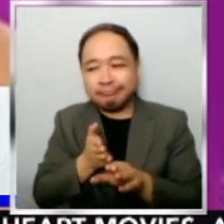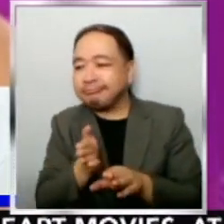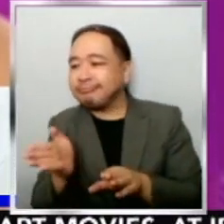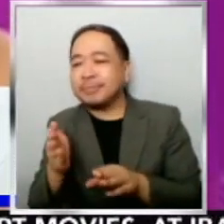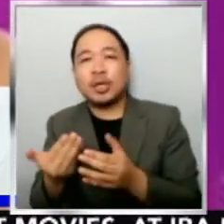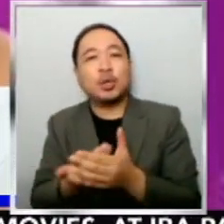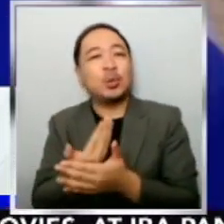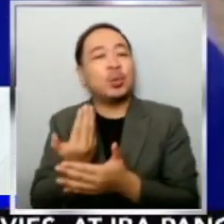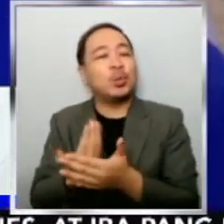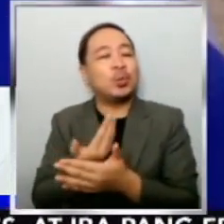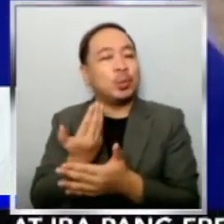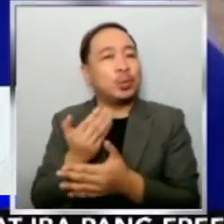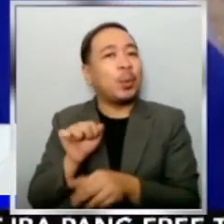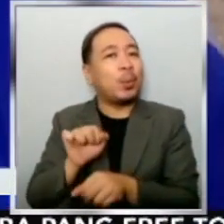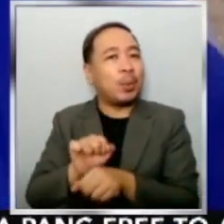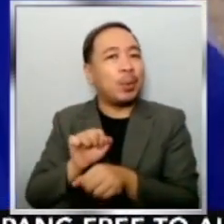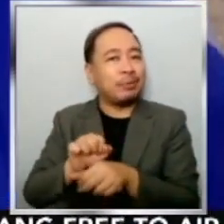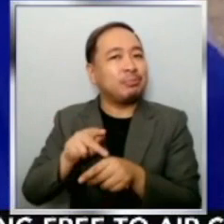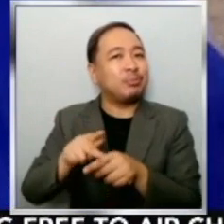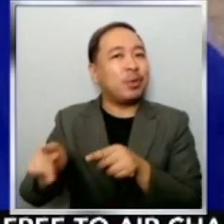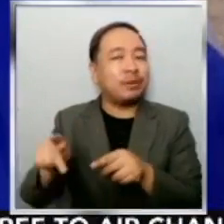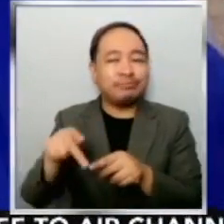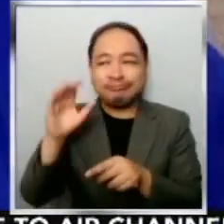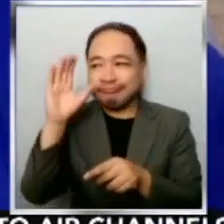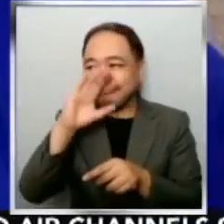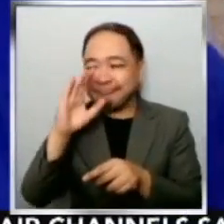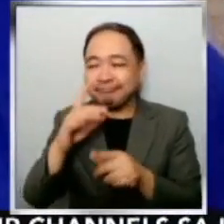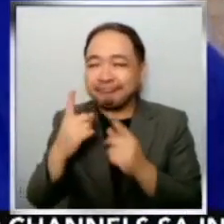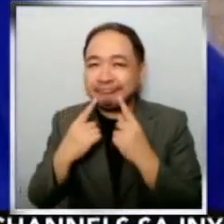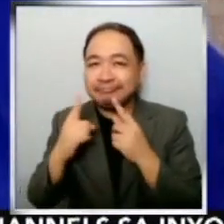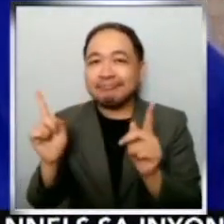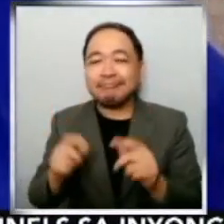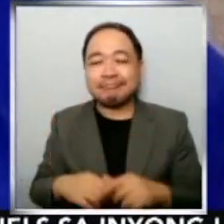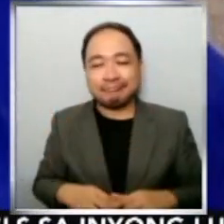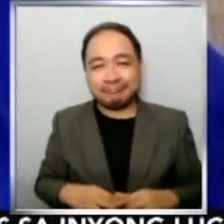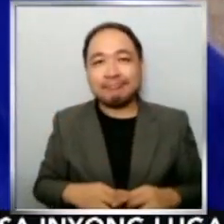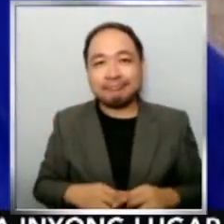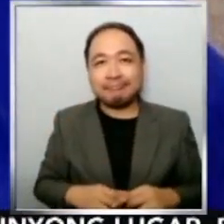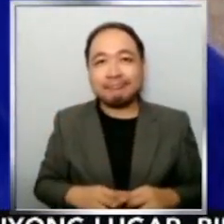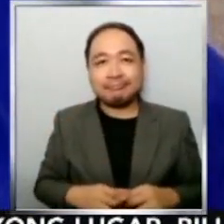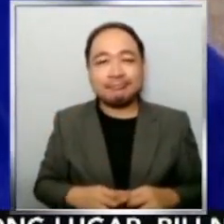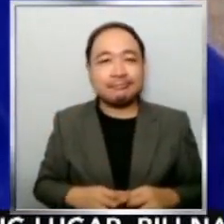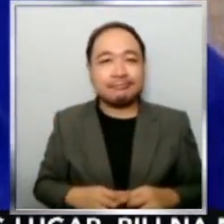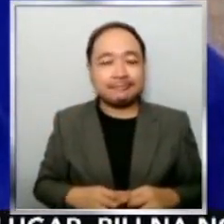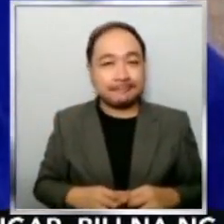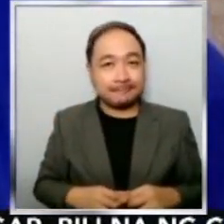another success. Lars Santiago, updated sa Showbiz Happening.